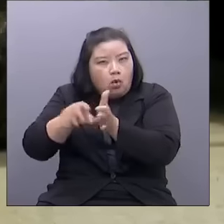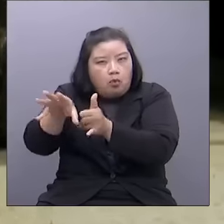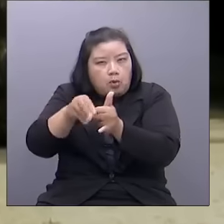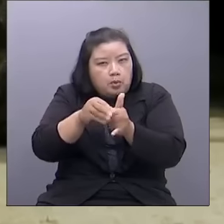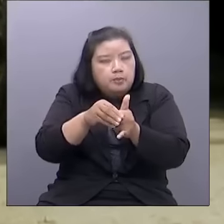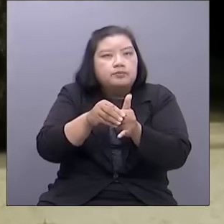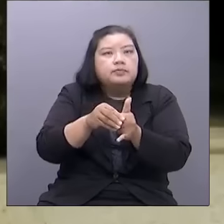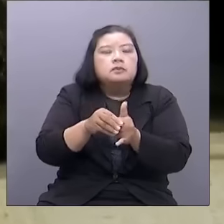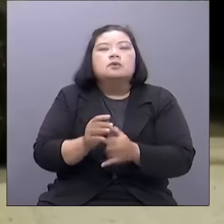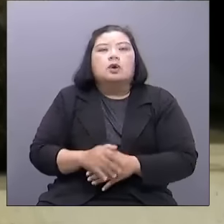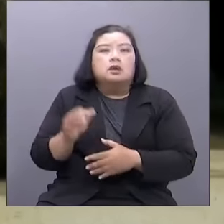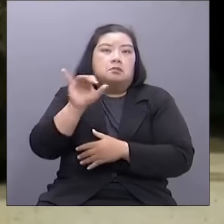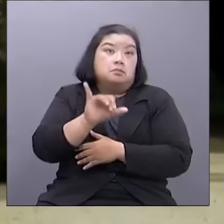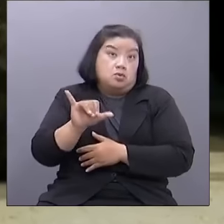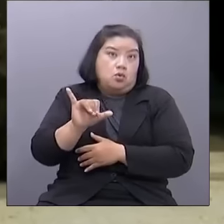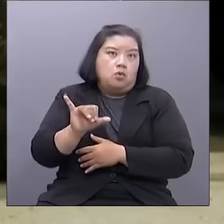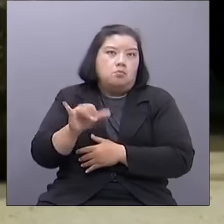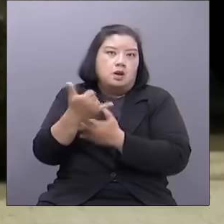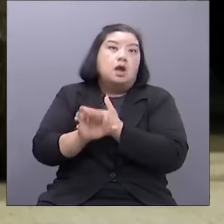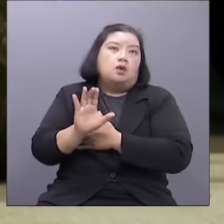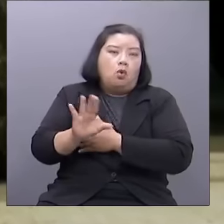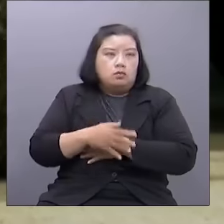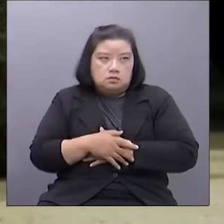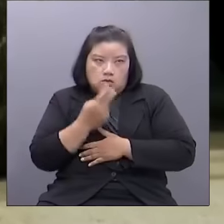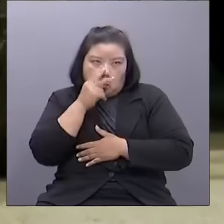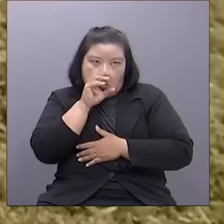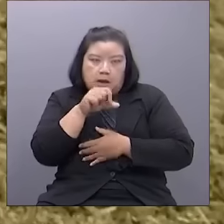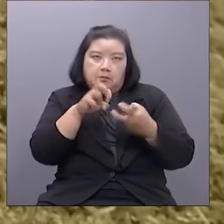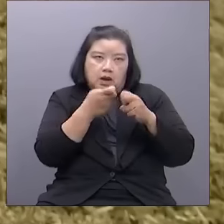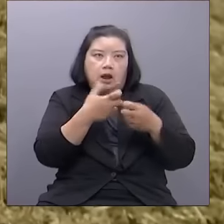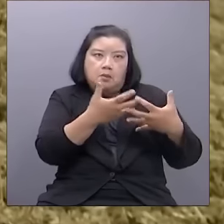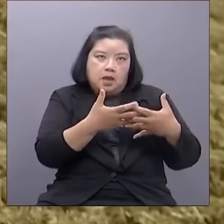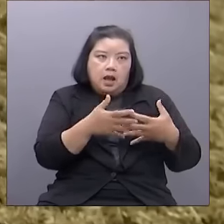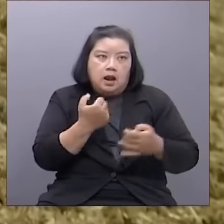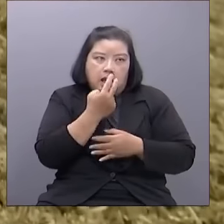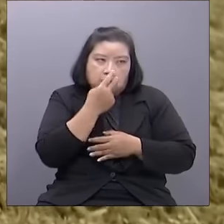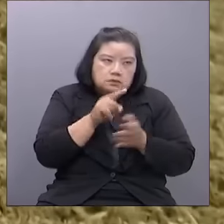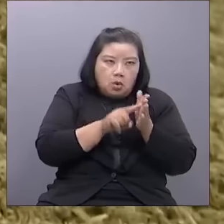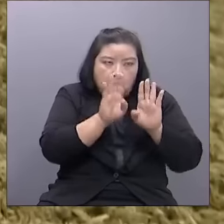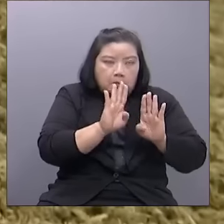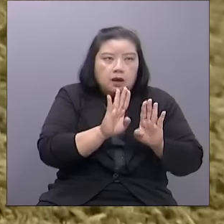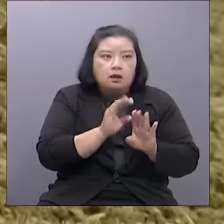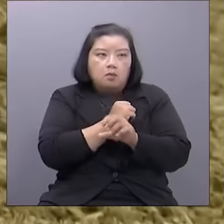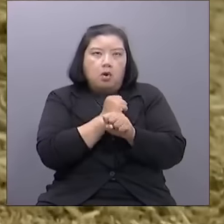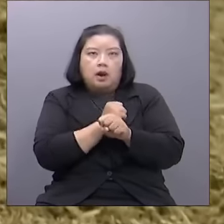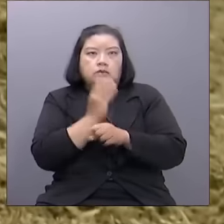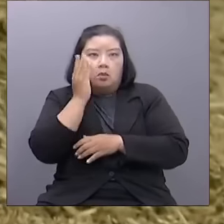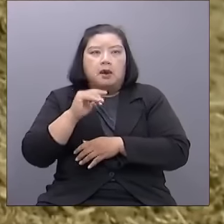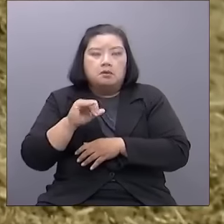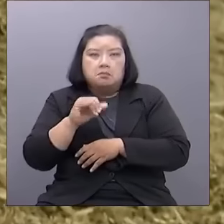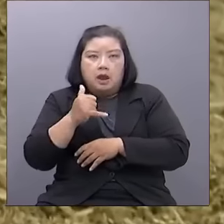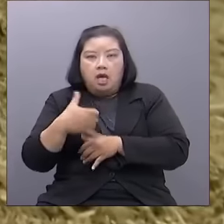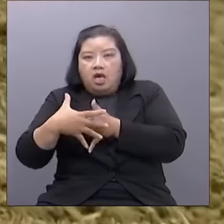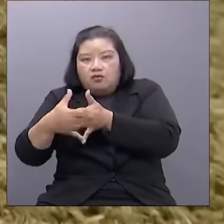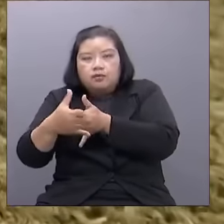ายชาติจึงจับตามองสถานการณ์ในสหรัฐอย่างใกล้ชิดและเตรียมตัวรับมือกับการแพร่ระบาดที่อาจจะเกิดขึ้นได้ในอนาคตเช่น